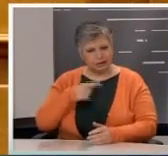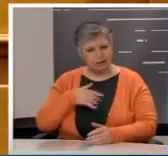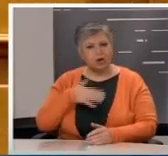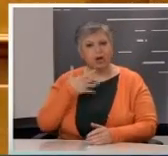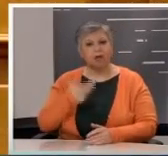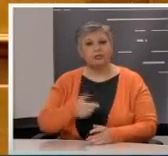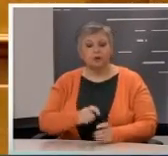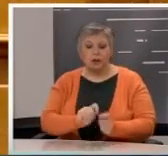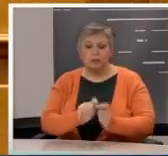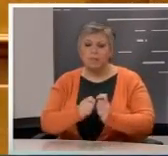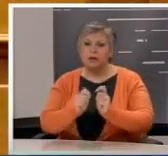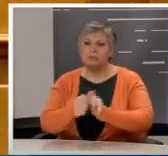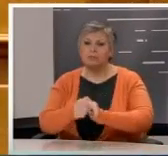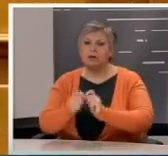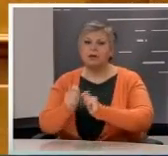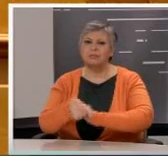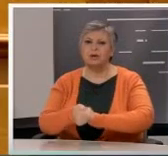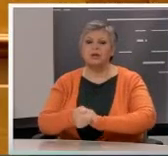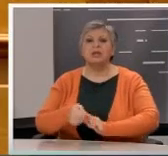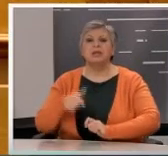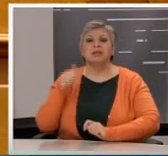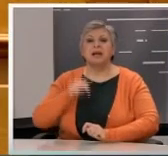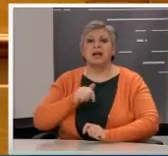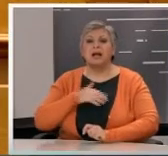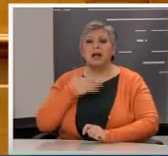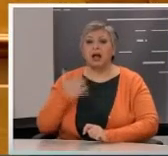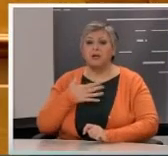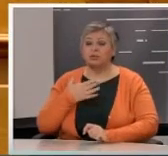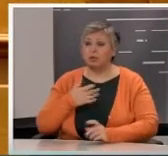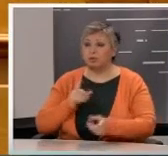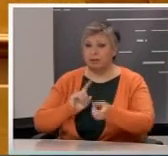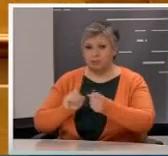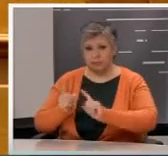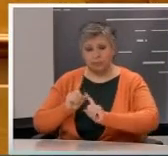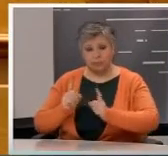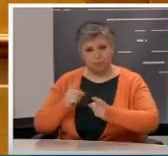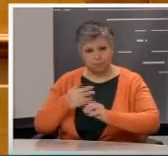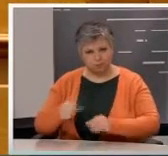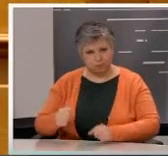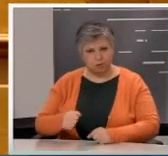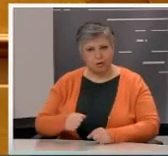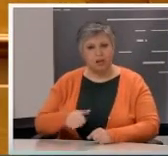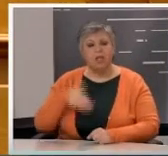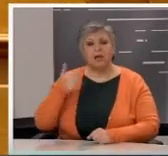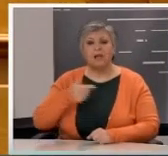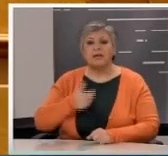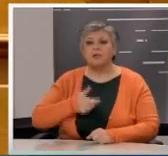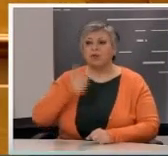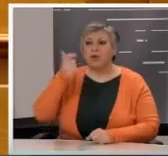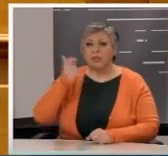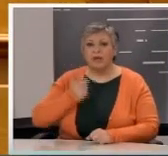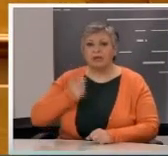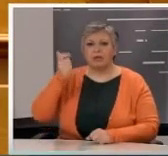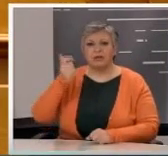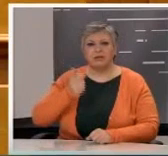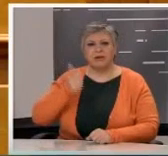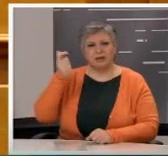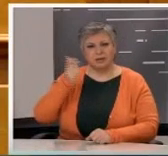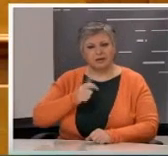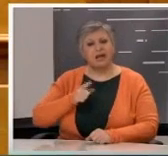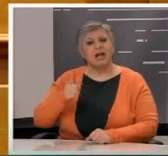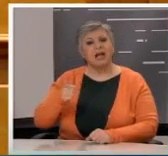την οποία κανείς συμφωνεί με αντάλλαγμα εκταμιεύσεις από δανειακές συμβάσεις. Εσείς που